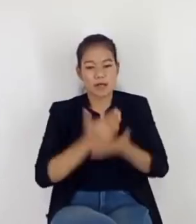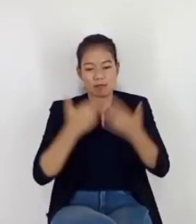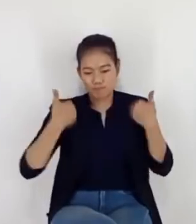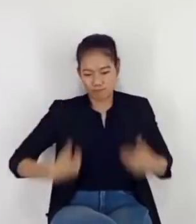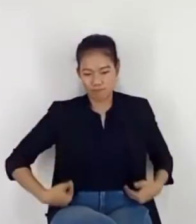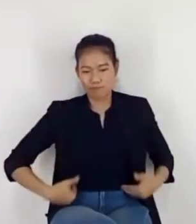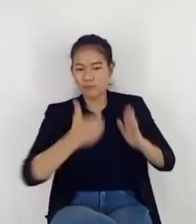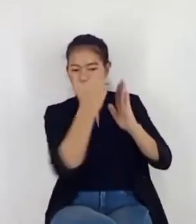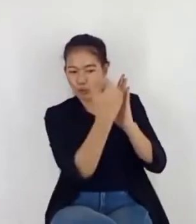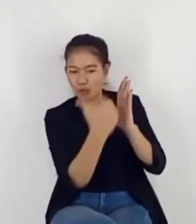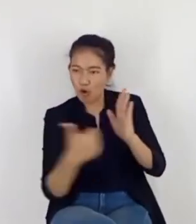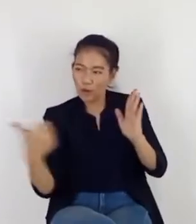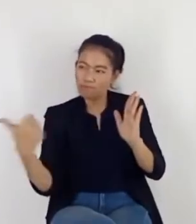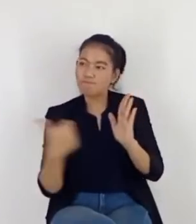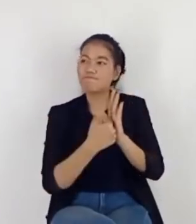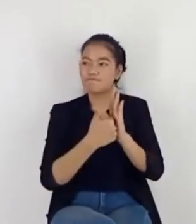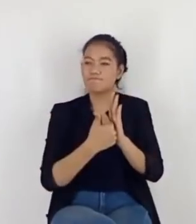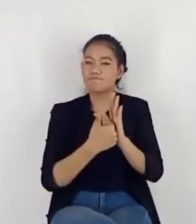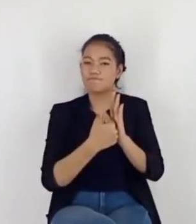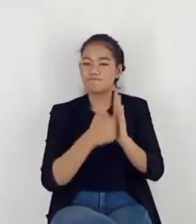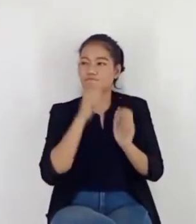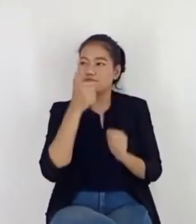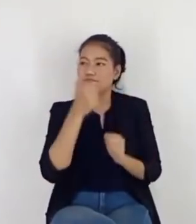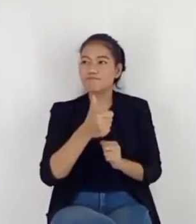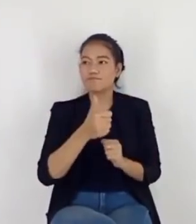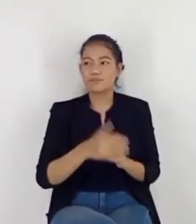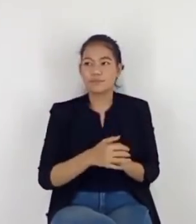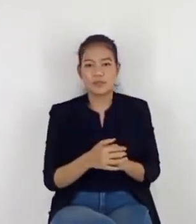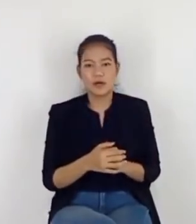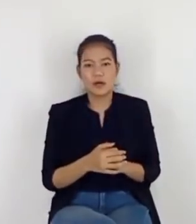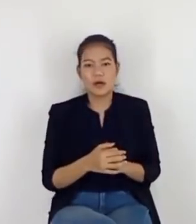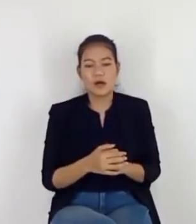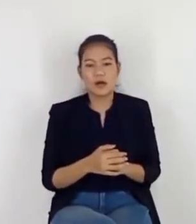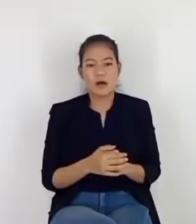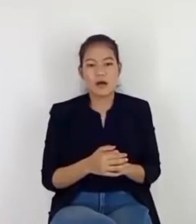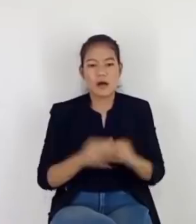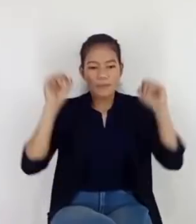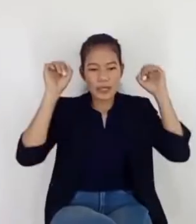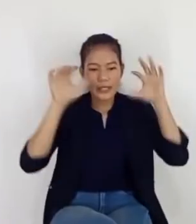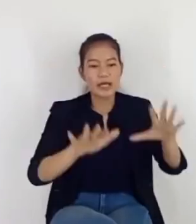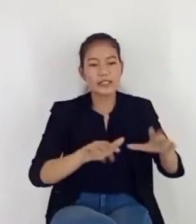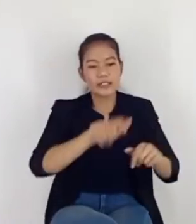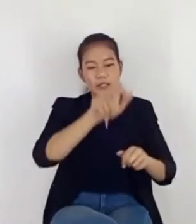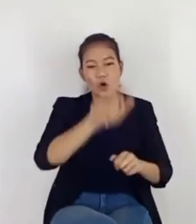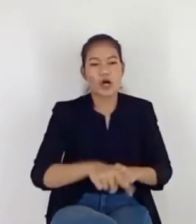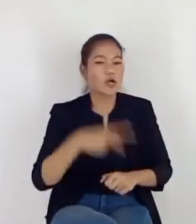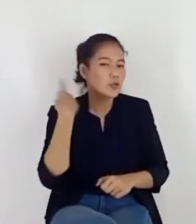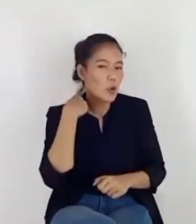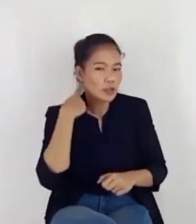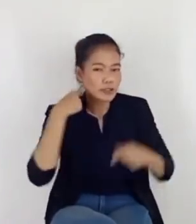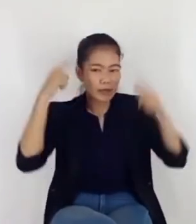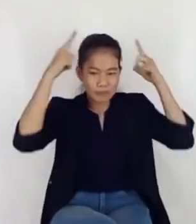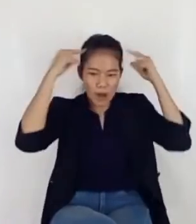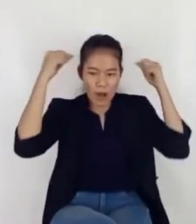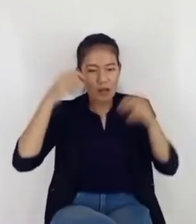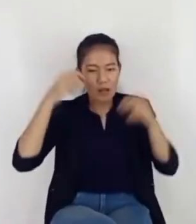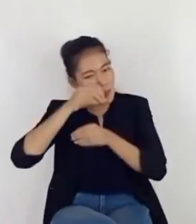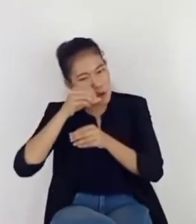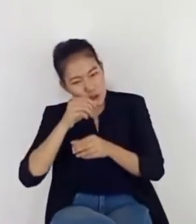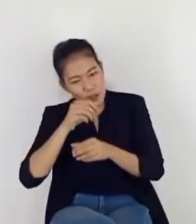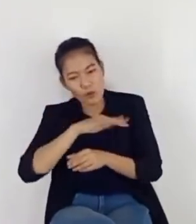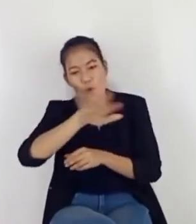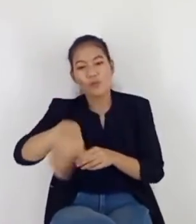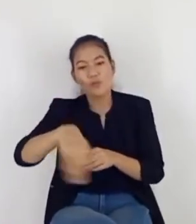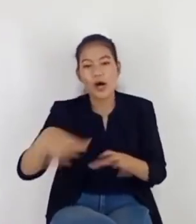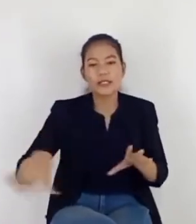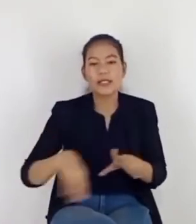protokol kesehatan dengan baik. Dan berkati semua para dokter, perawat, tenaga laboratorium, siapapun yang berperan